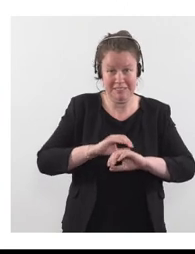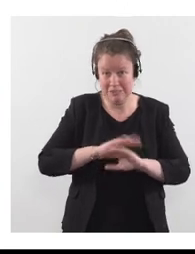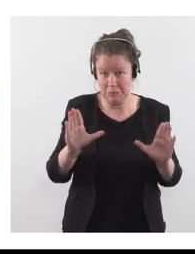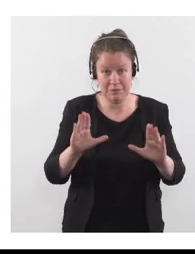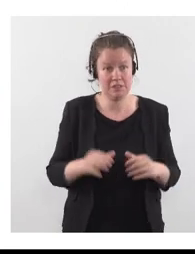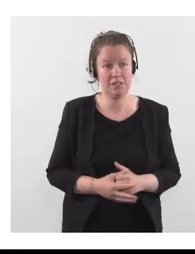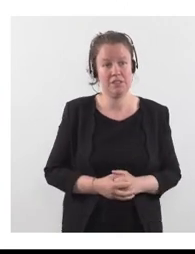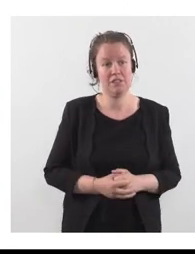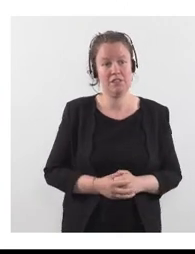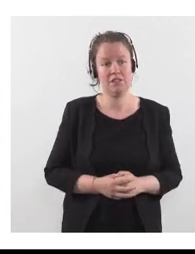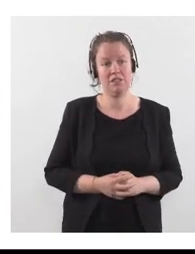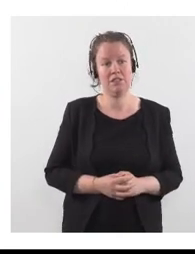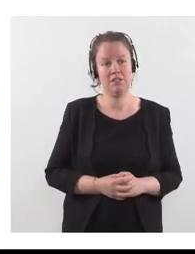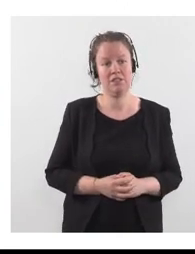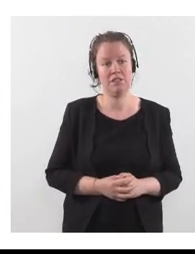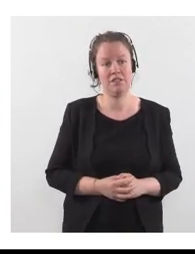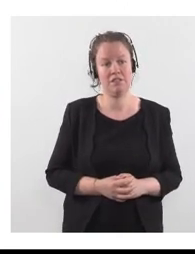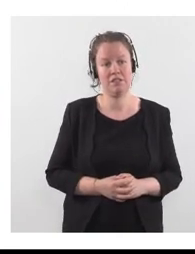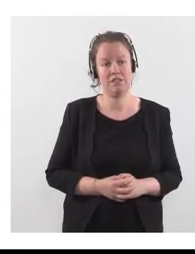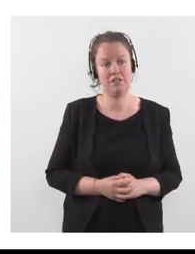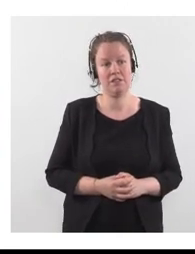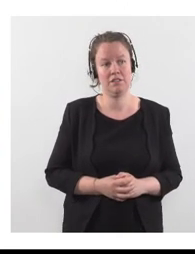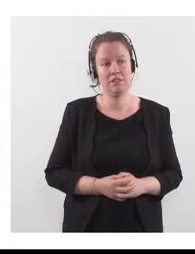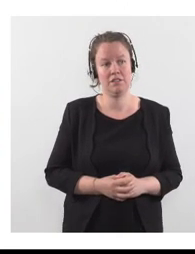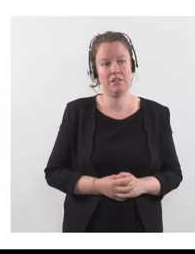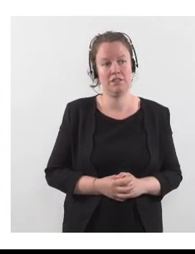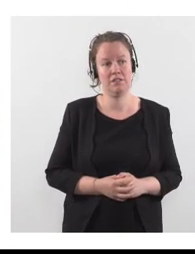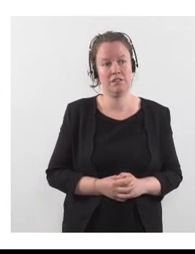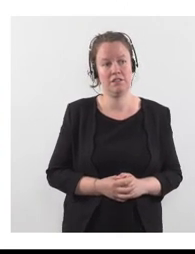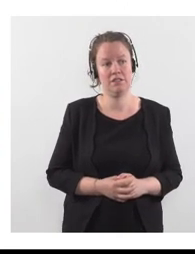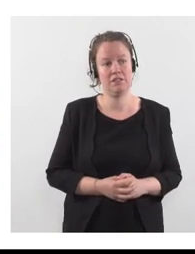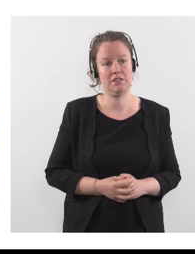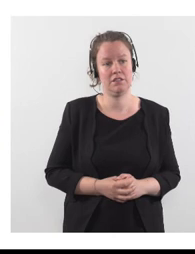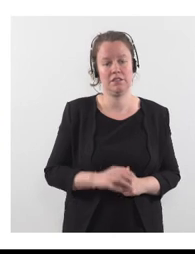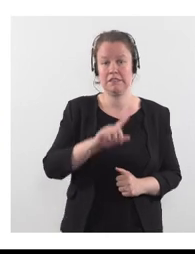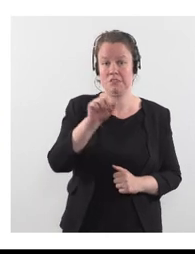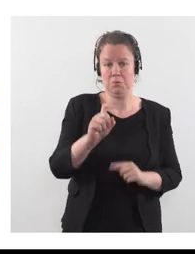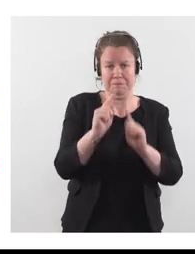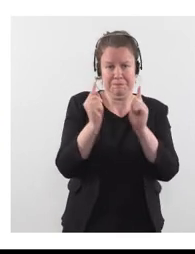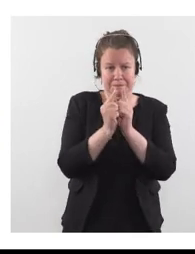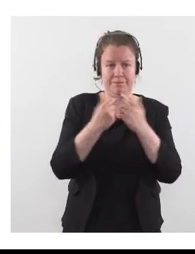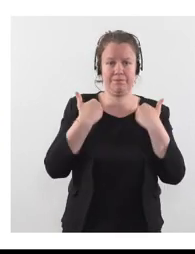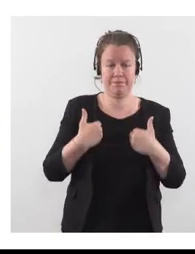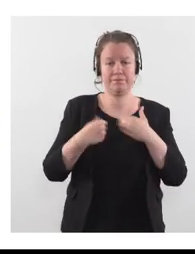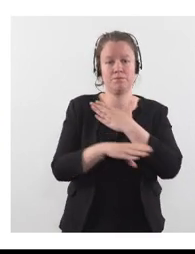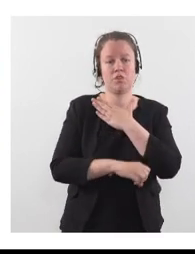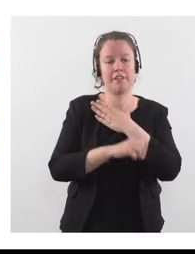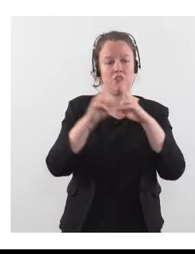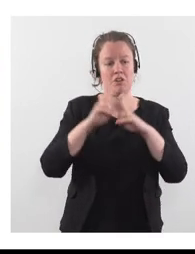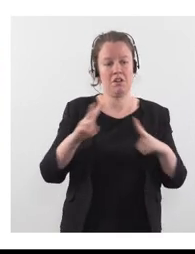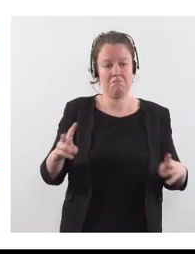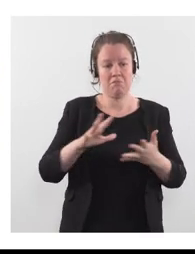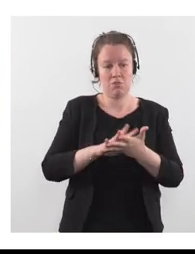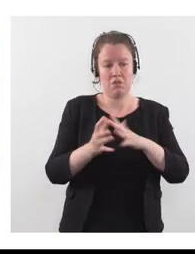Question minuscule. Je vous remercie pour vos interventions. Anthony Etelbert, je suis secrétaire général du CREFOM, une